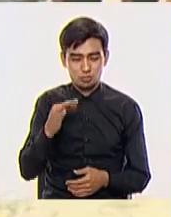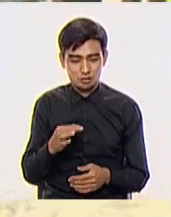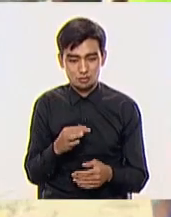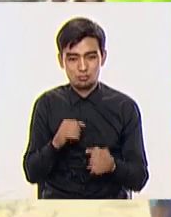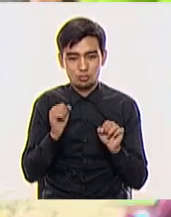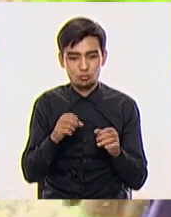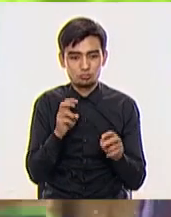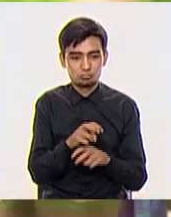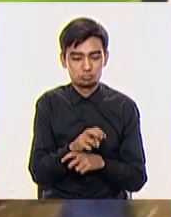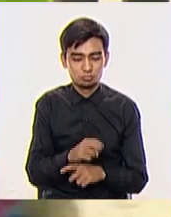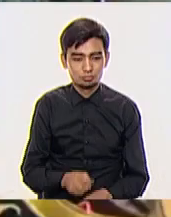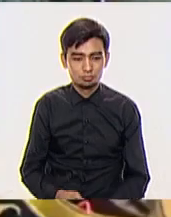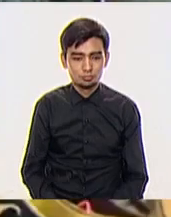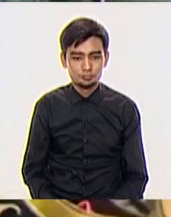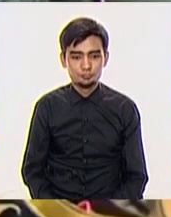загрузкой.